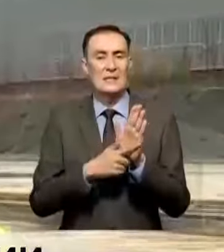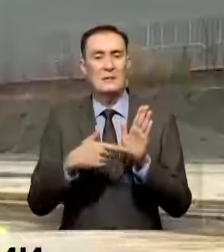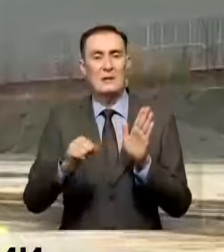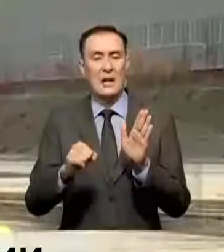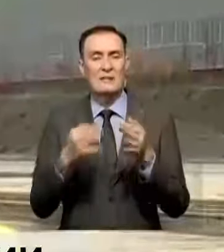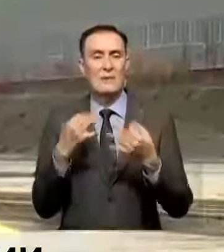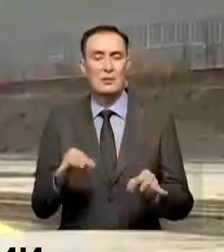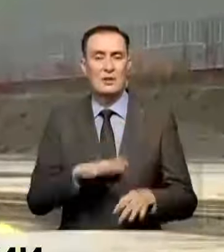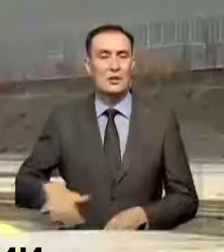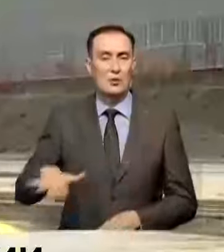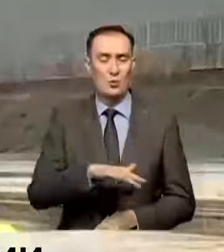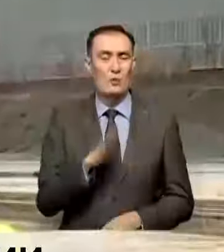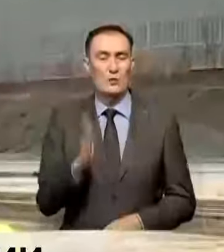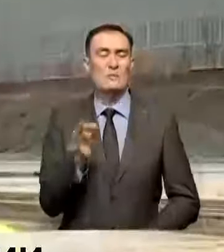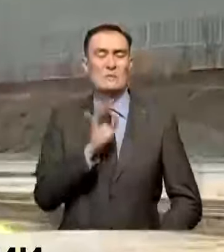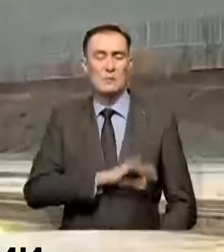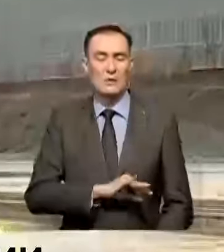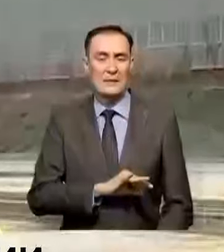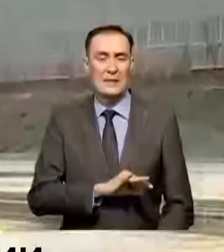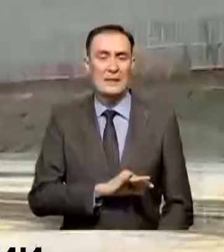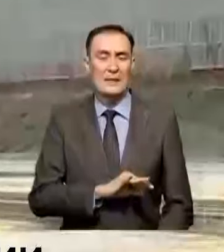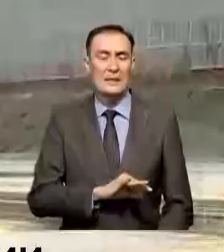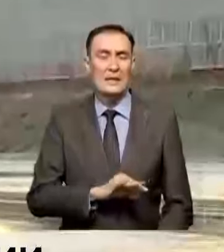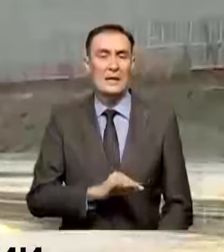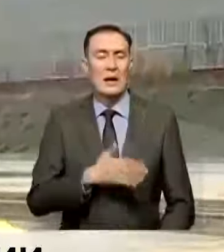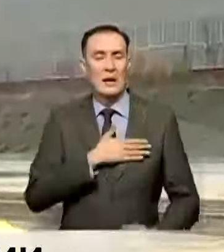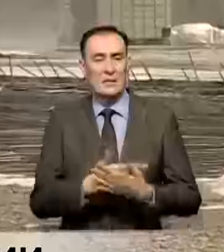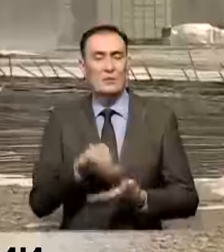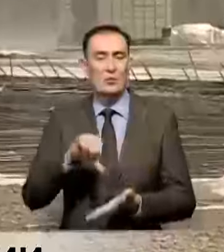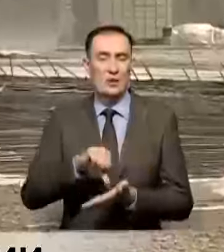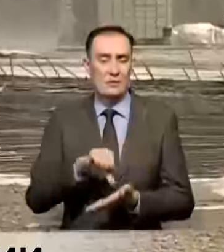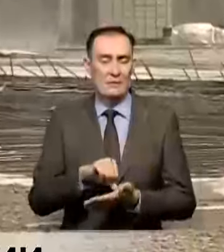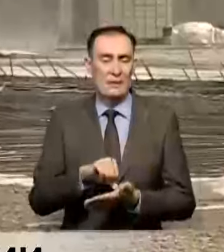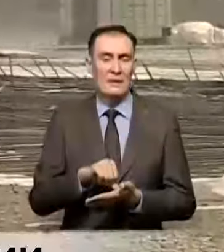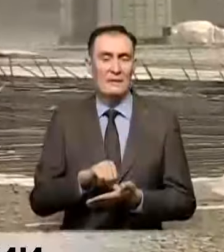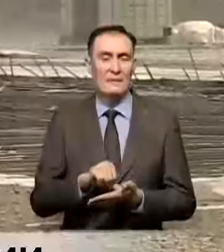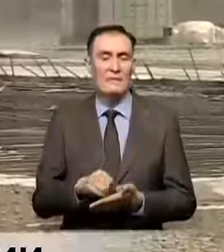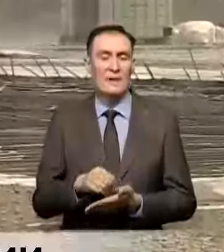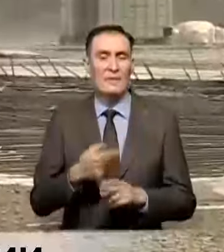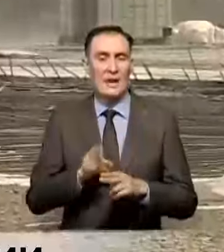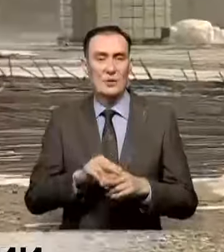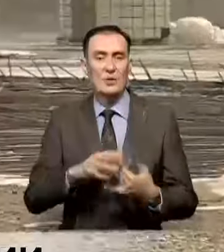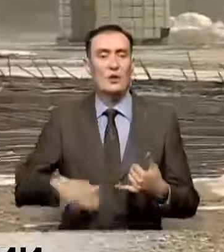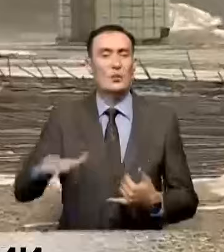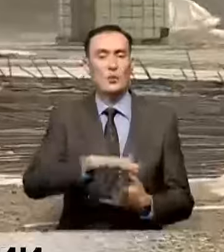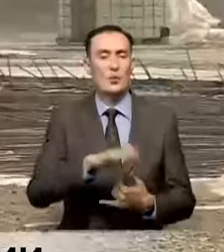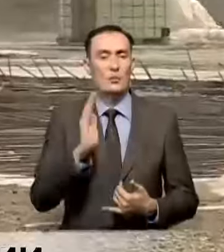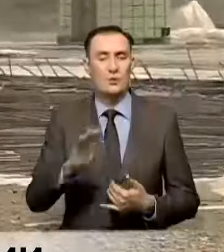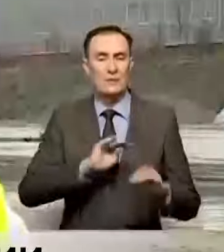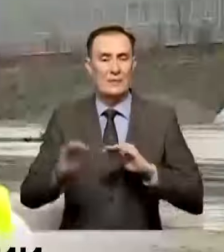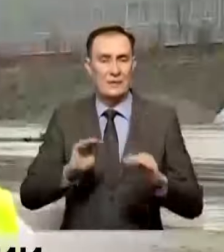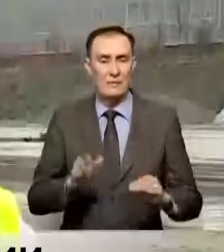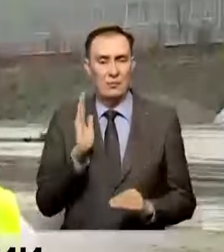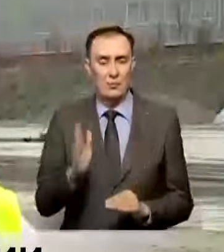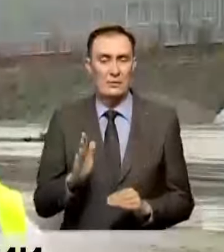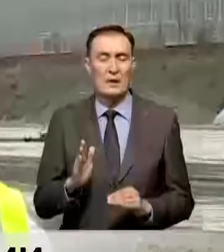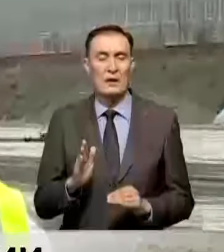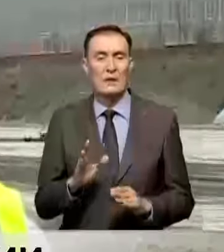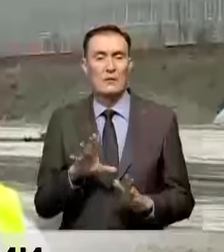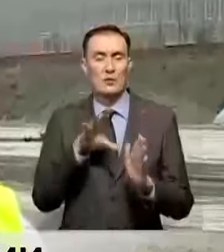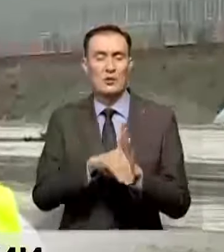которые принято решение освоить, и таким образом мы будем активно участвовать в освоении данной территории. У нас планируется к